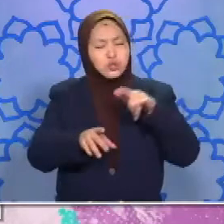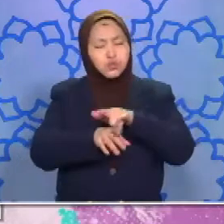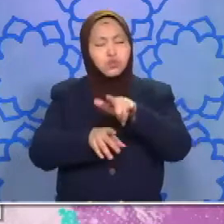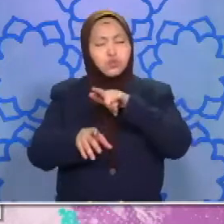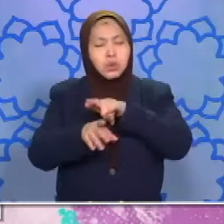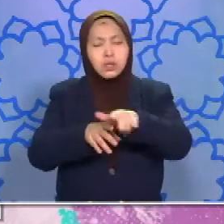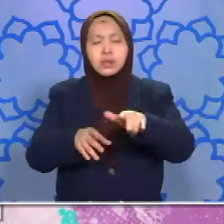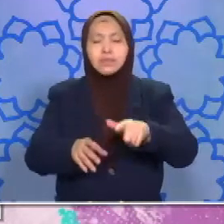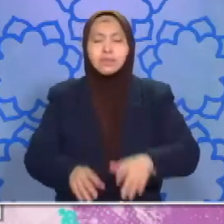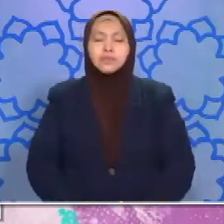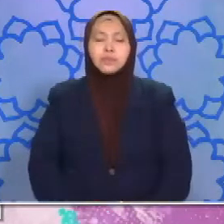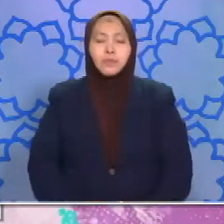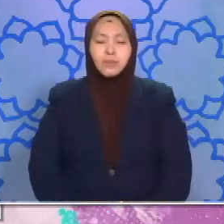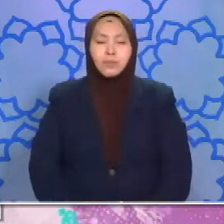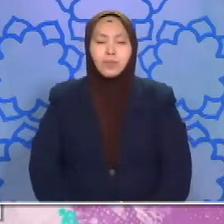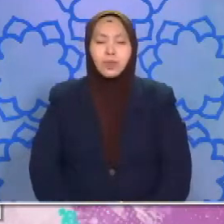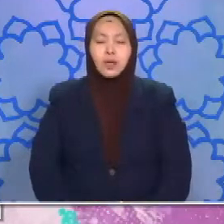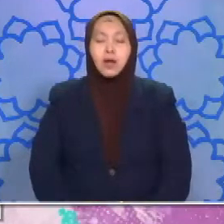مشركون.